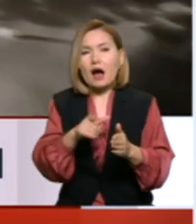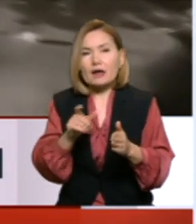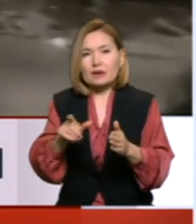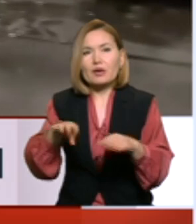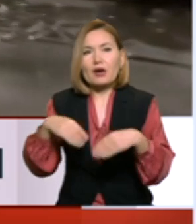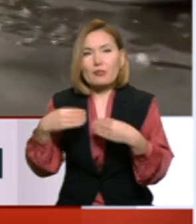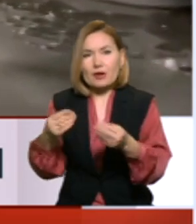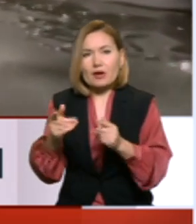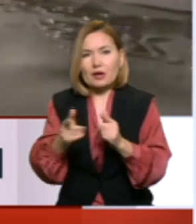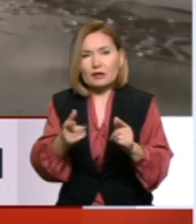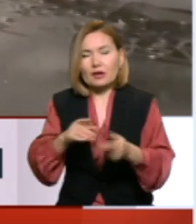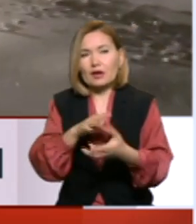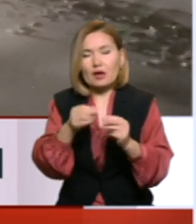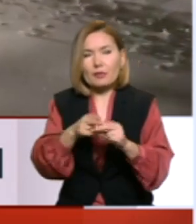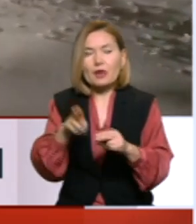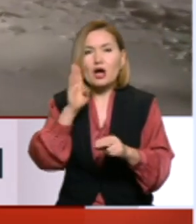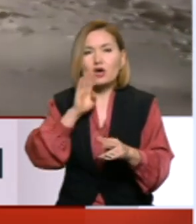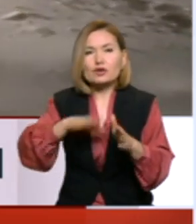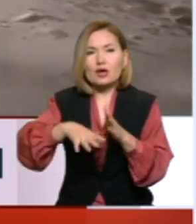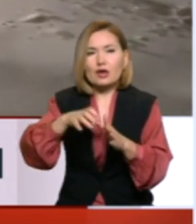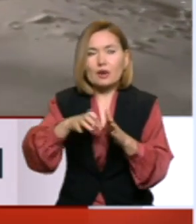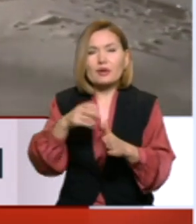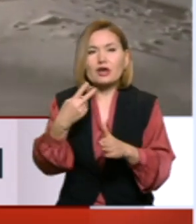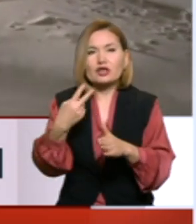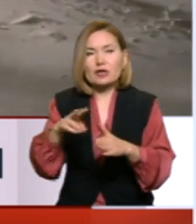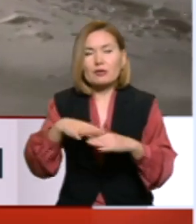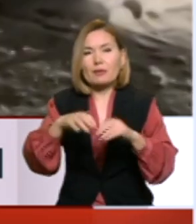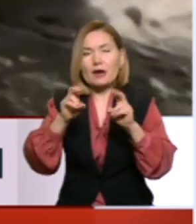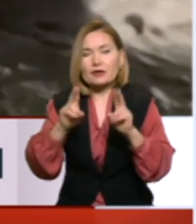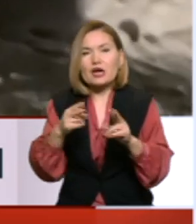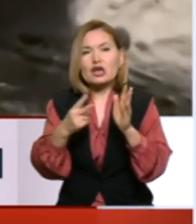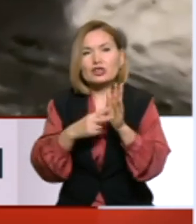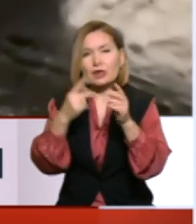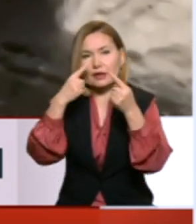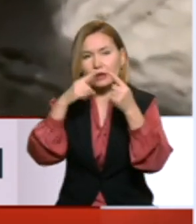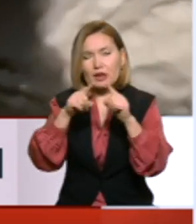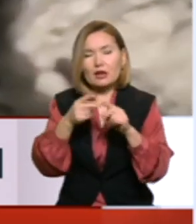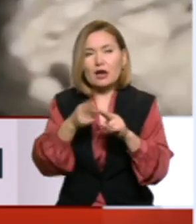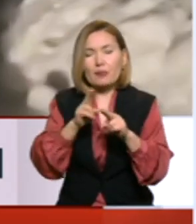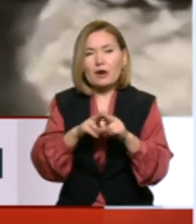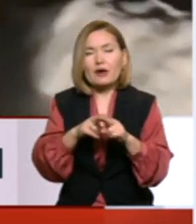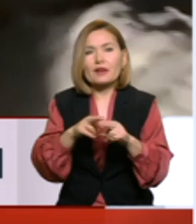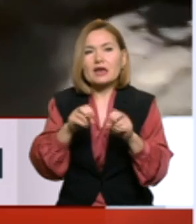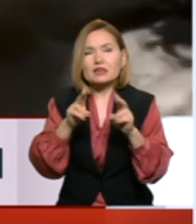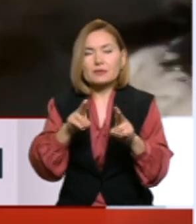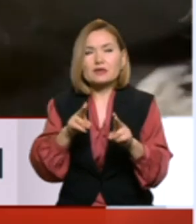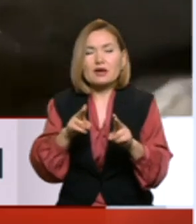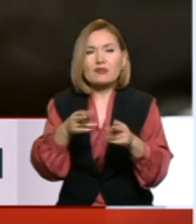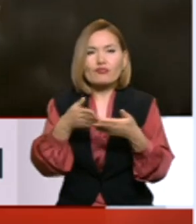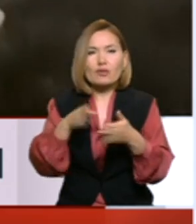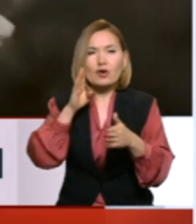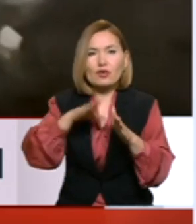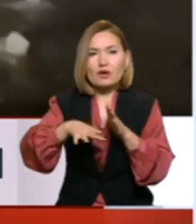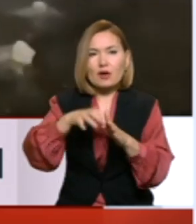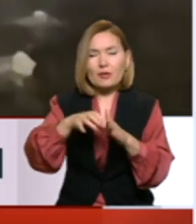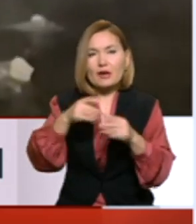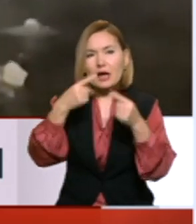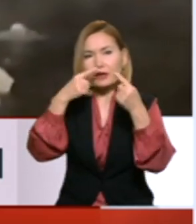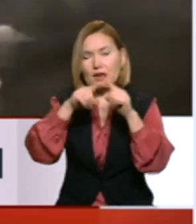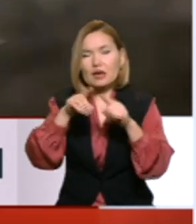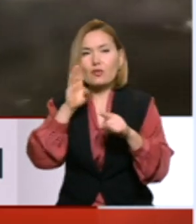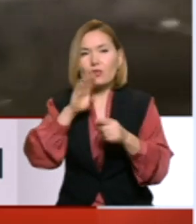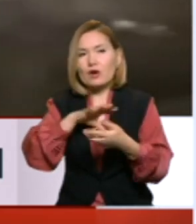суды сорғызуға төтенше жағдайдың 20 қызметкері және 7 техникасы мен 2 мотопомпа жұмылдырылды. Оған қоса арнайы техника мен